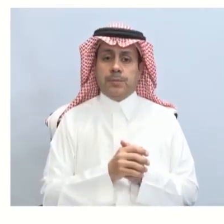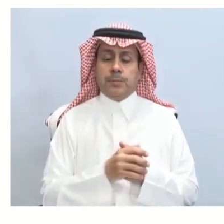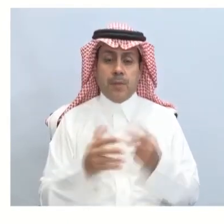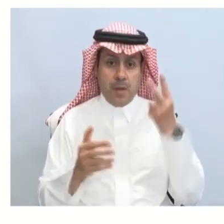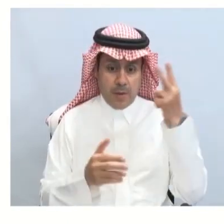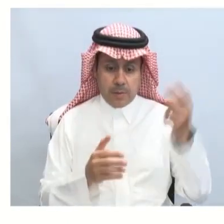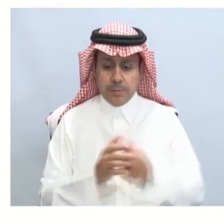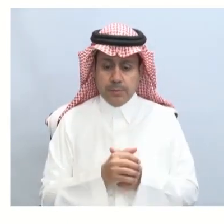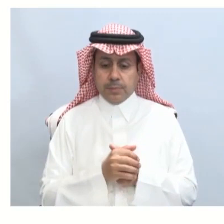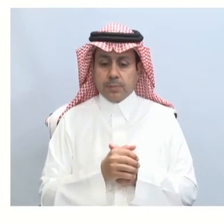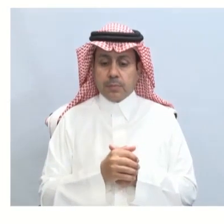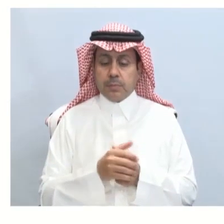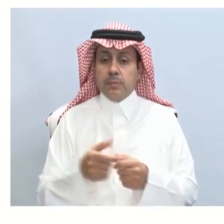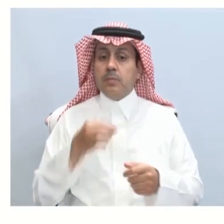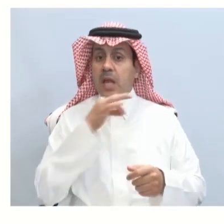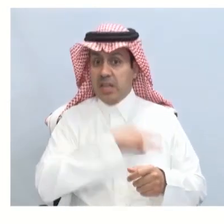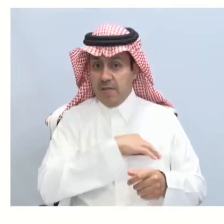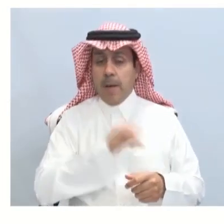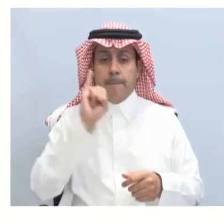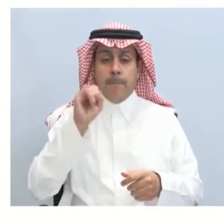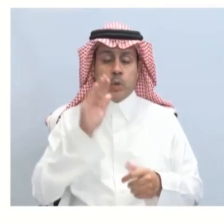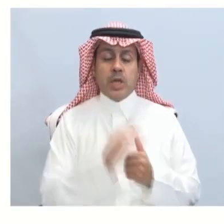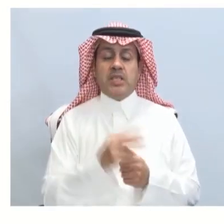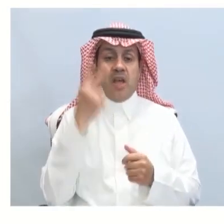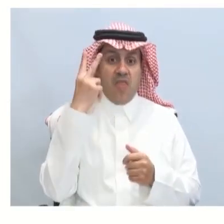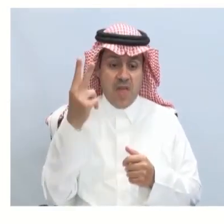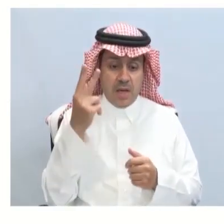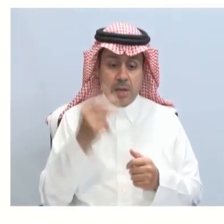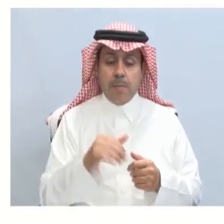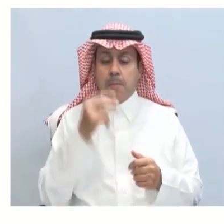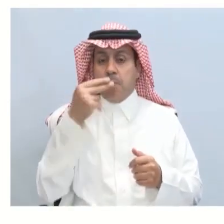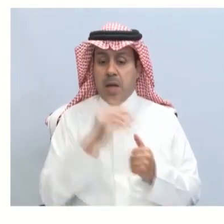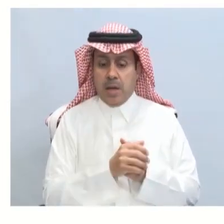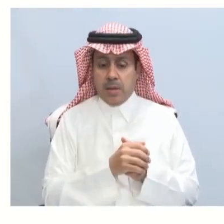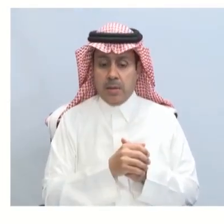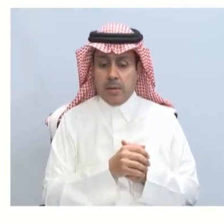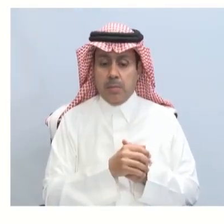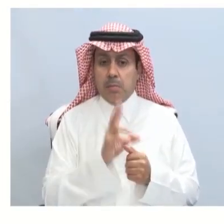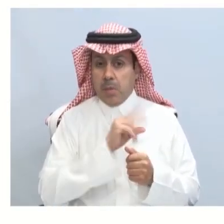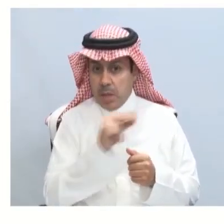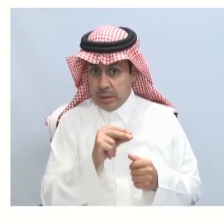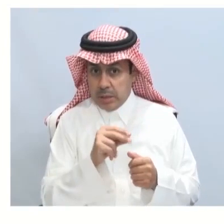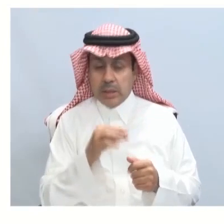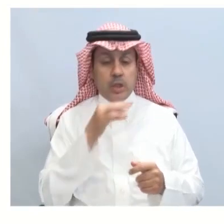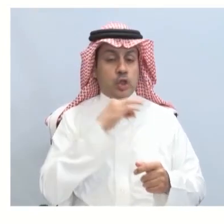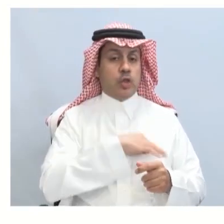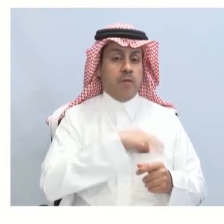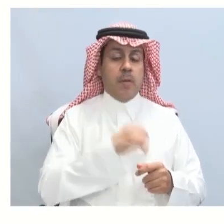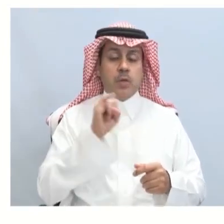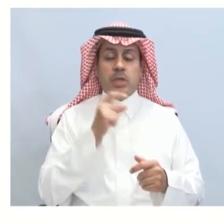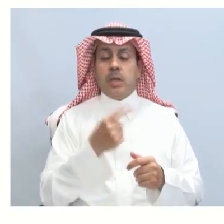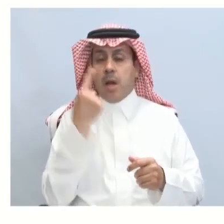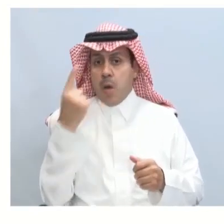الثاني ان يكون انتفاع المستاجر الثاني بالعين المؤجره بقدر انتفاع المستاجر